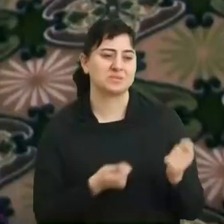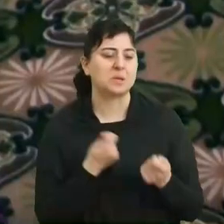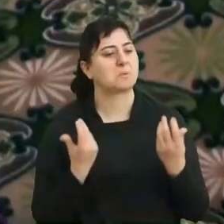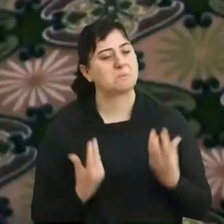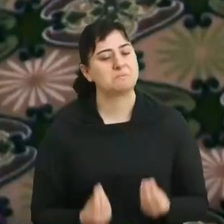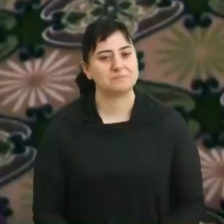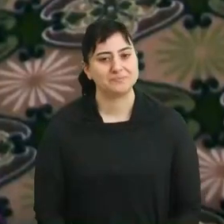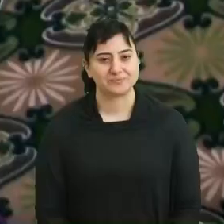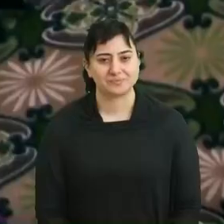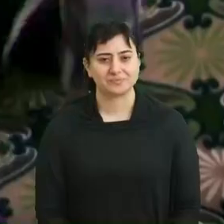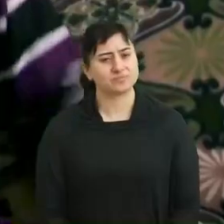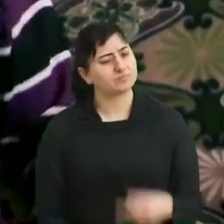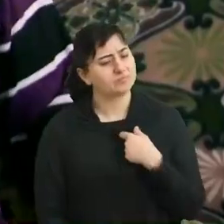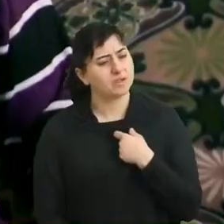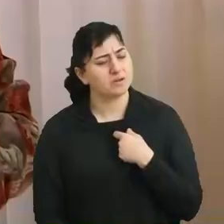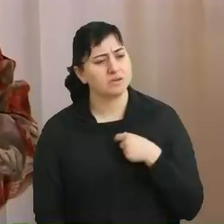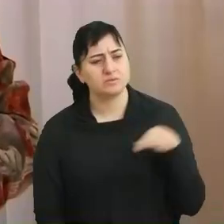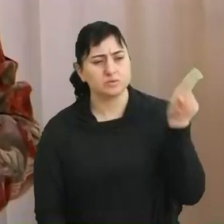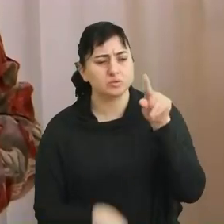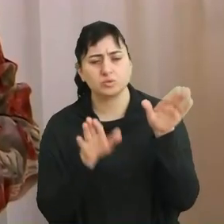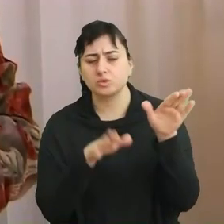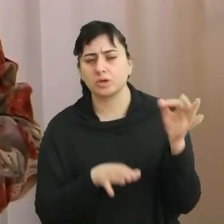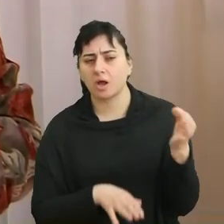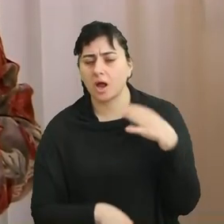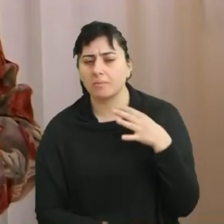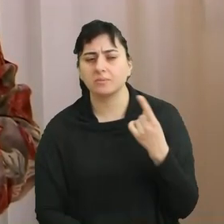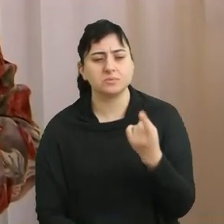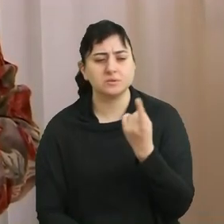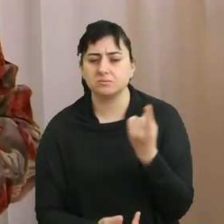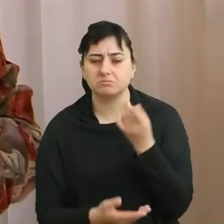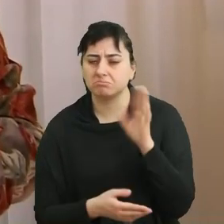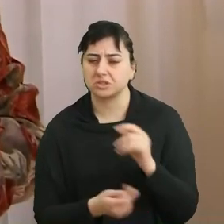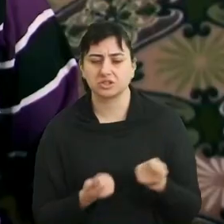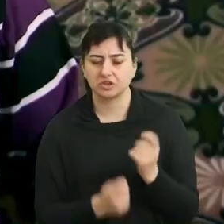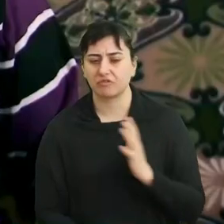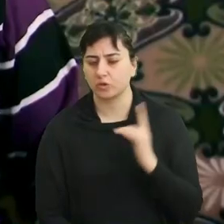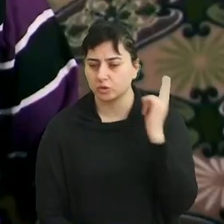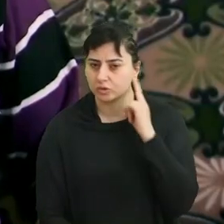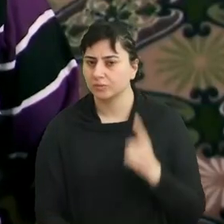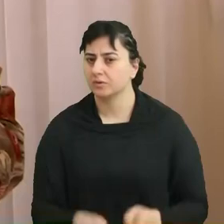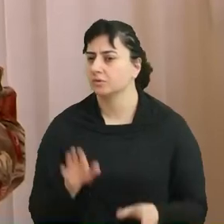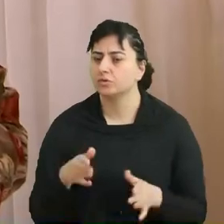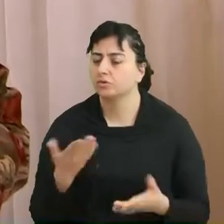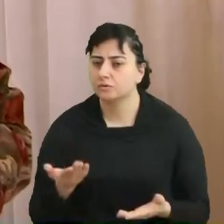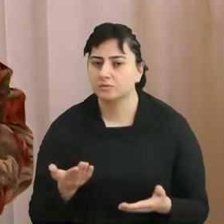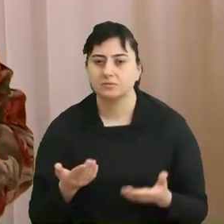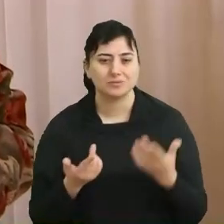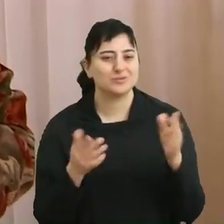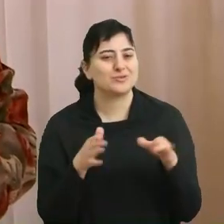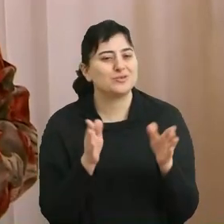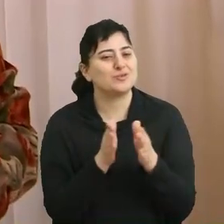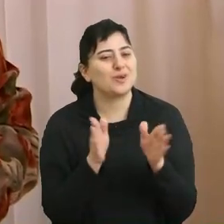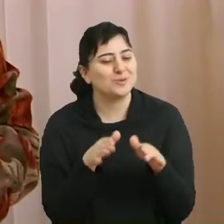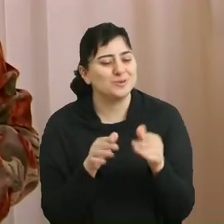diyorsun. Bana kuşlar pek öyle rutin işleri yapacağını söylemedi gerçi ama. Hangi kuşlar? Küçük